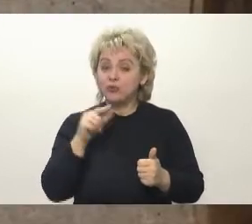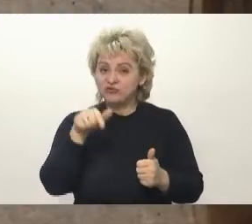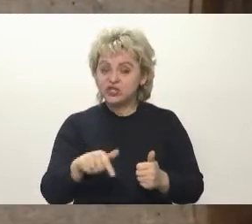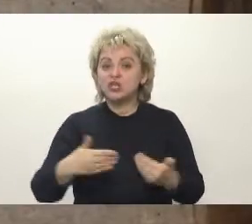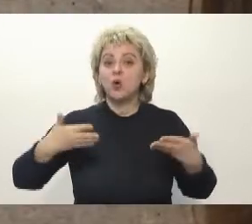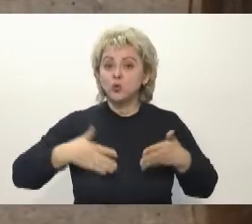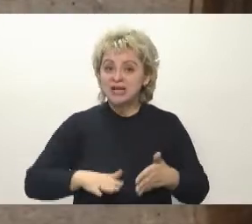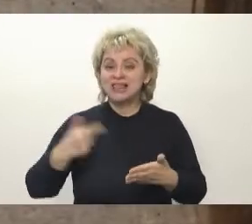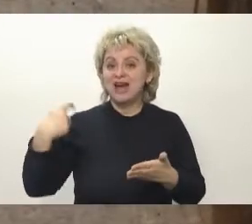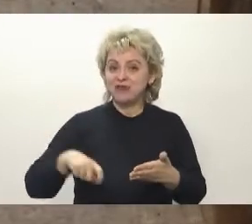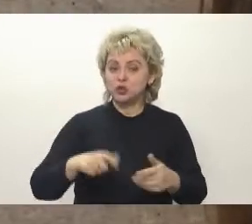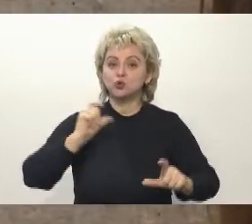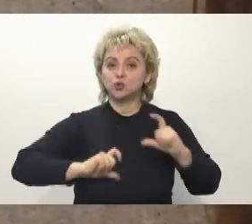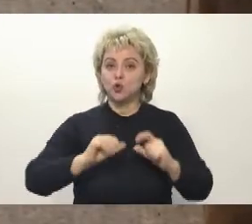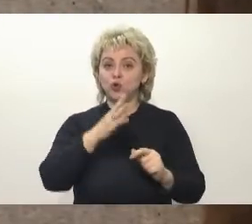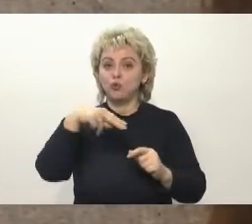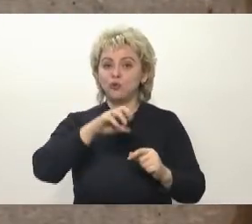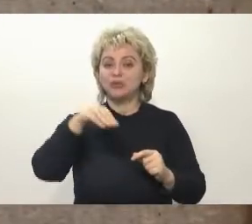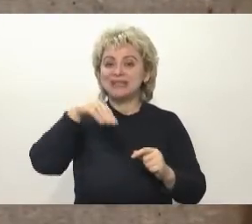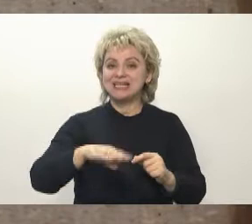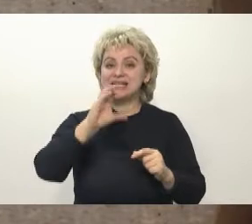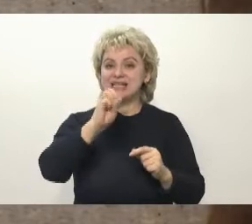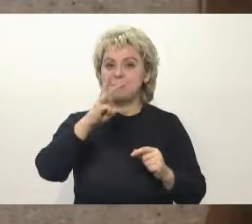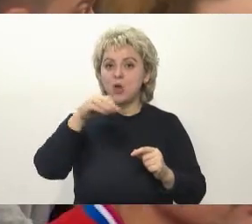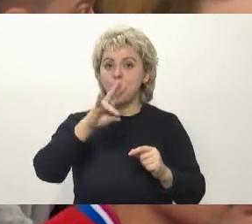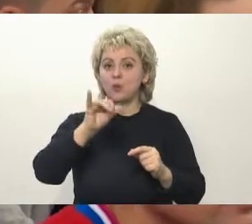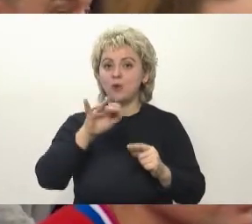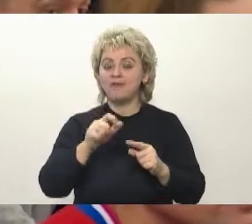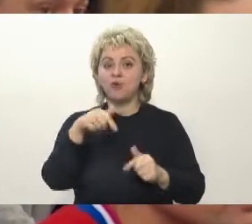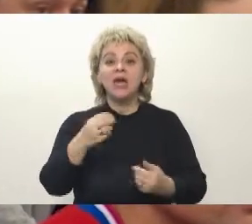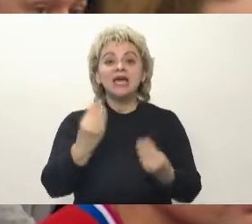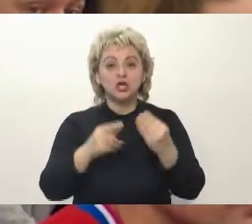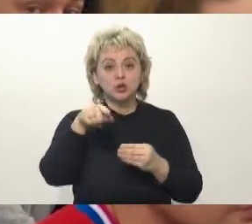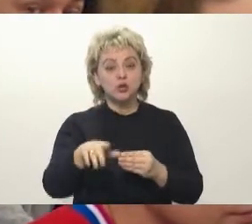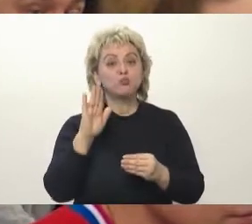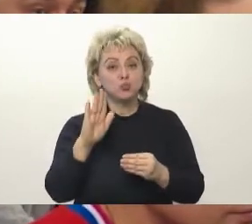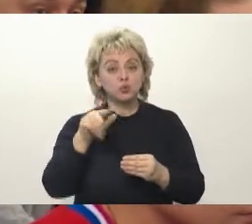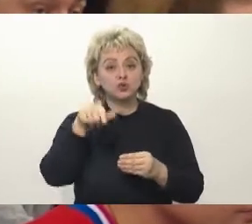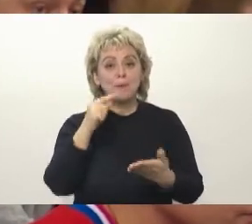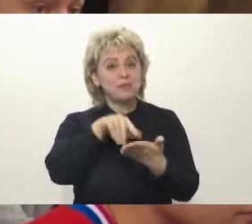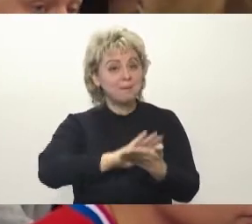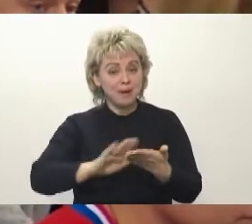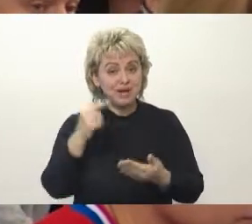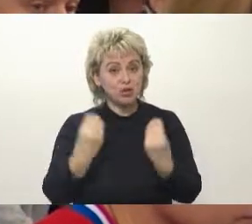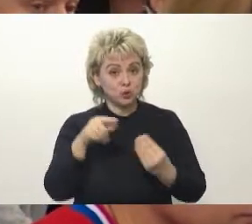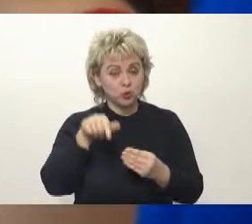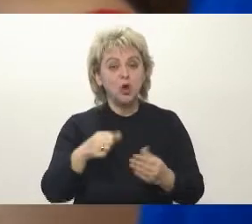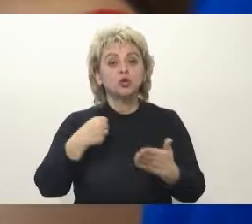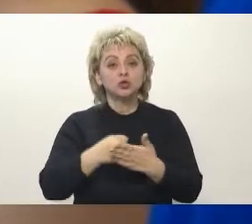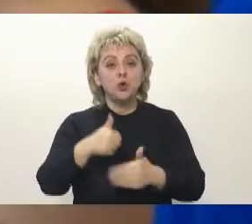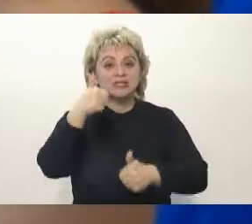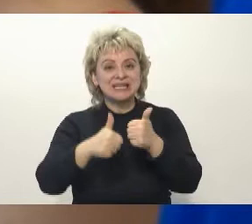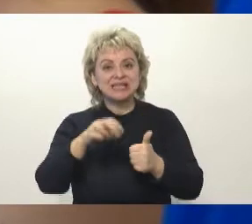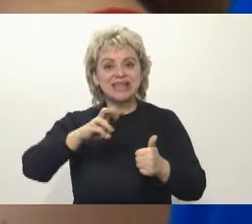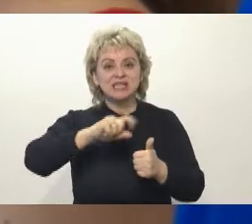уроженку Новочеркасска, студентку ЮФУ Татьяну Симеонову. На бой будущего дипломата мы не попали, но еще до турнира